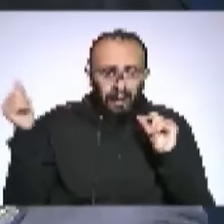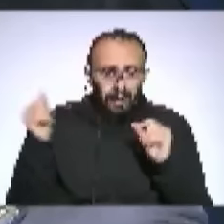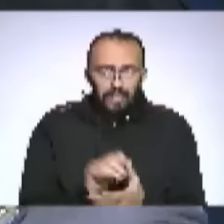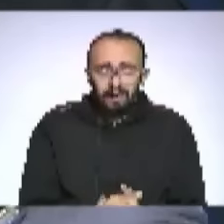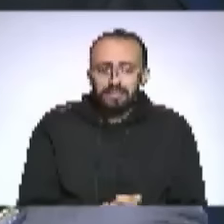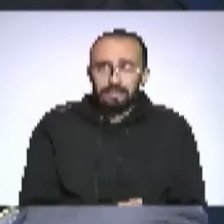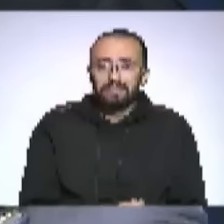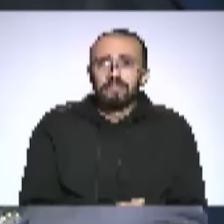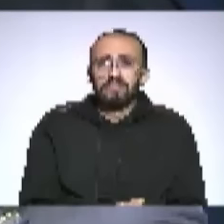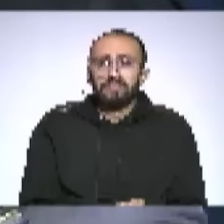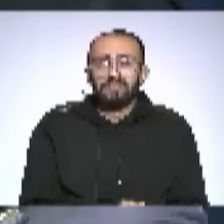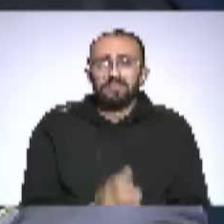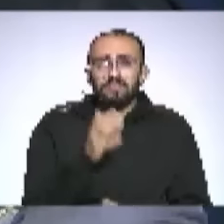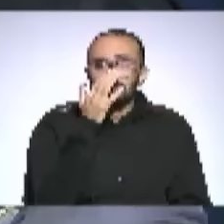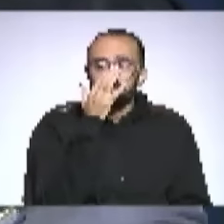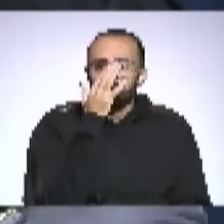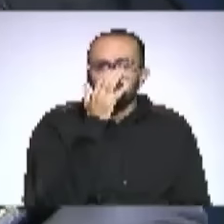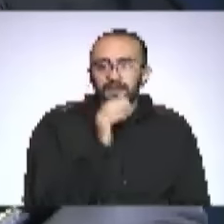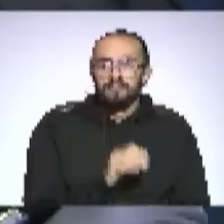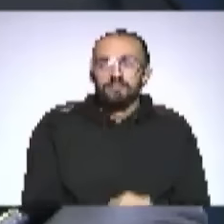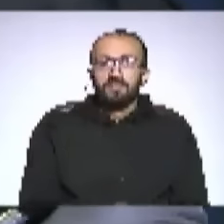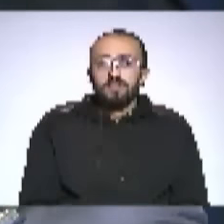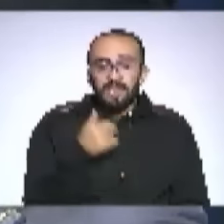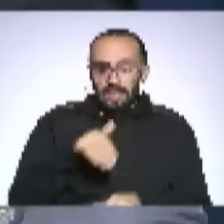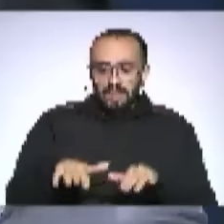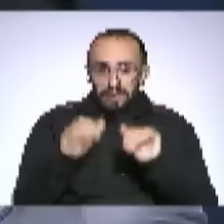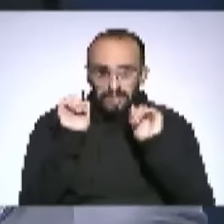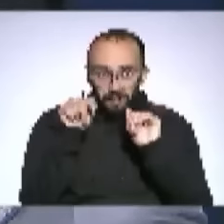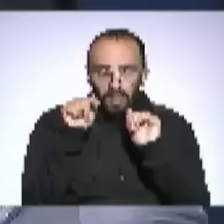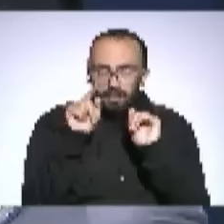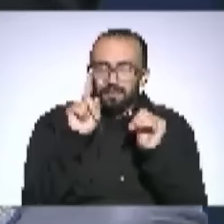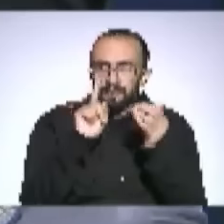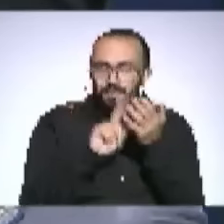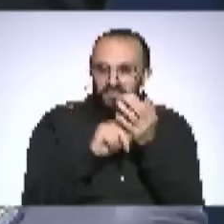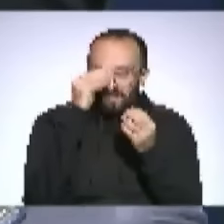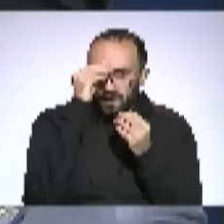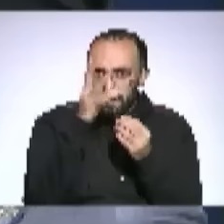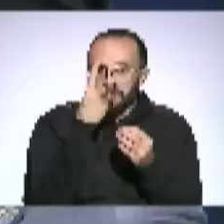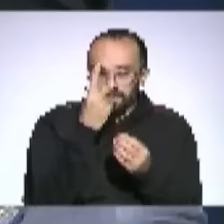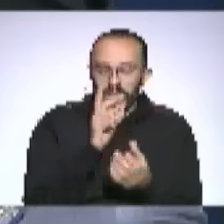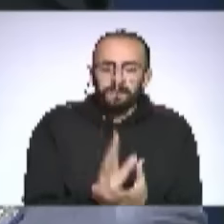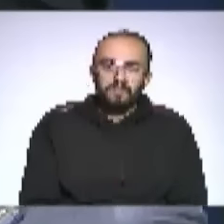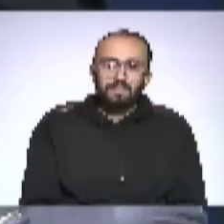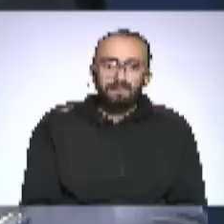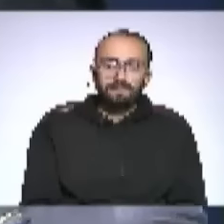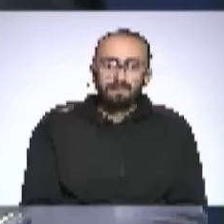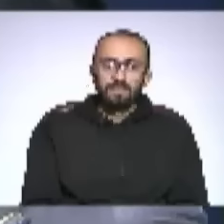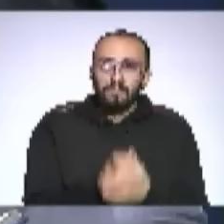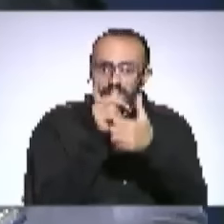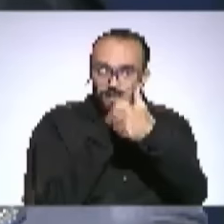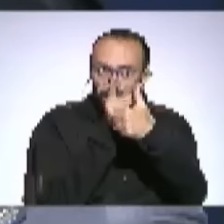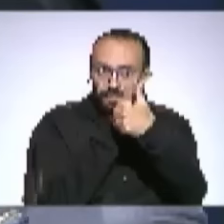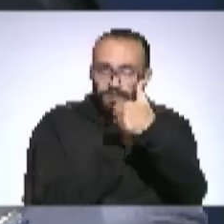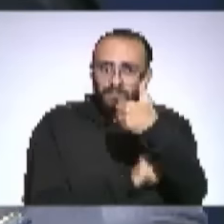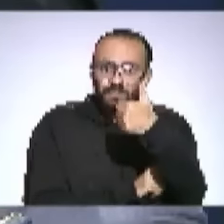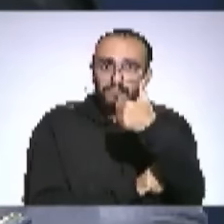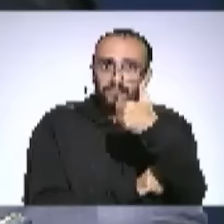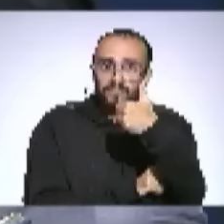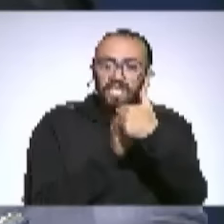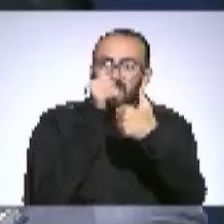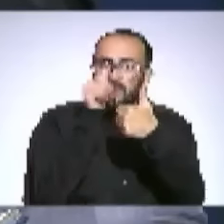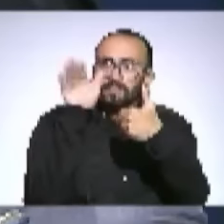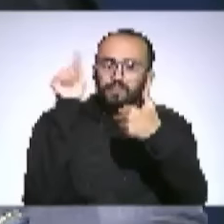ج هنا بقى حشيف فورا انا عندي شويه امور اول امر يسيب